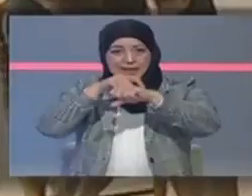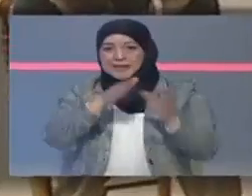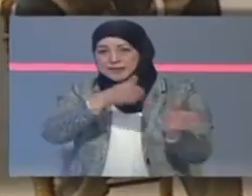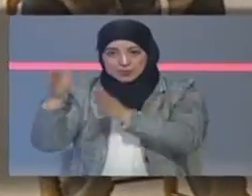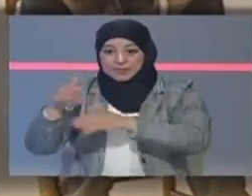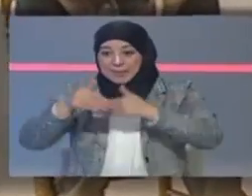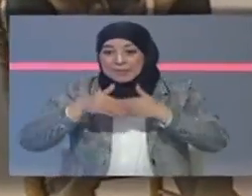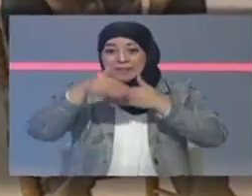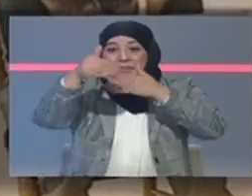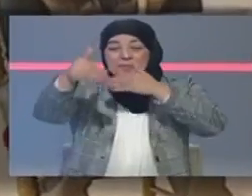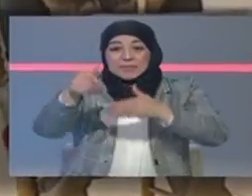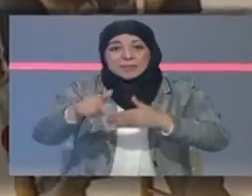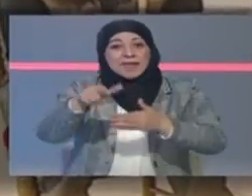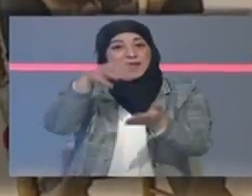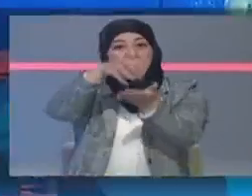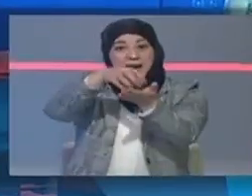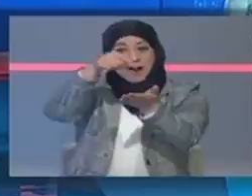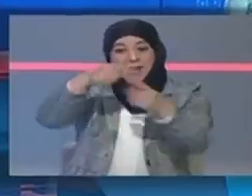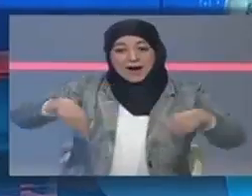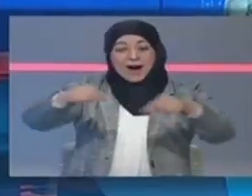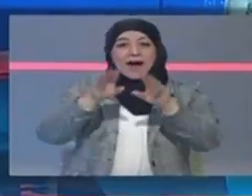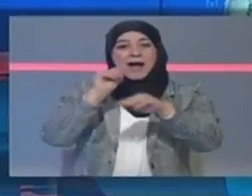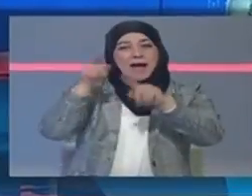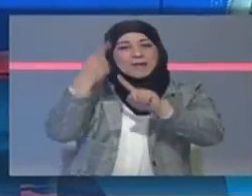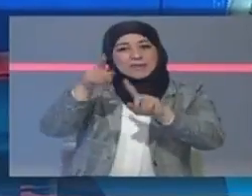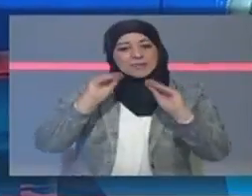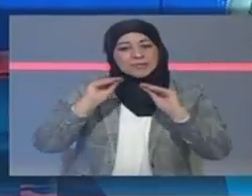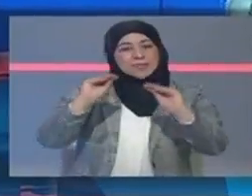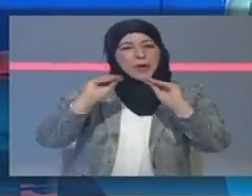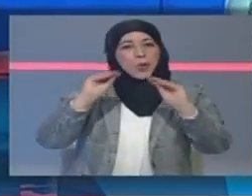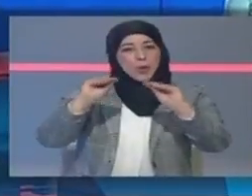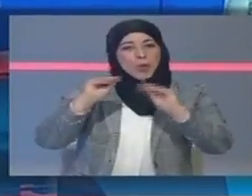المكان وفرت قاعة خصصت لتكوين الشباب المتطوعين في الغرض.